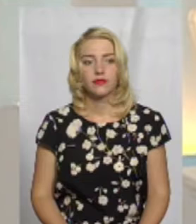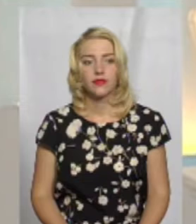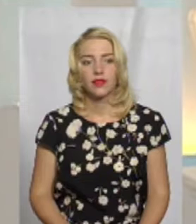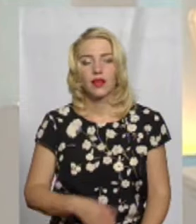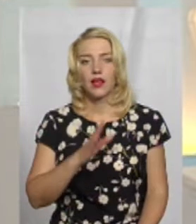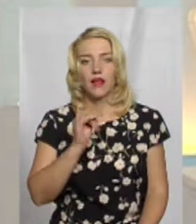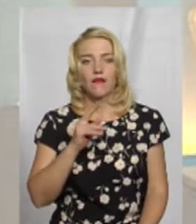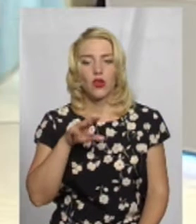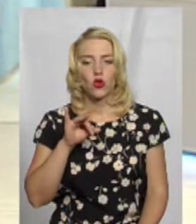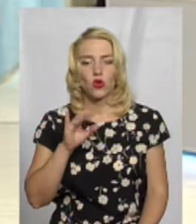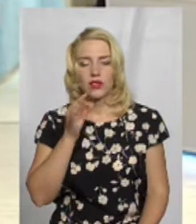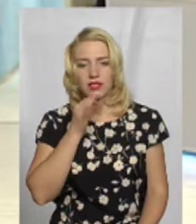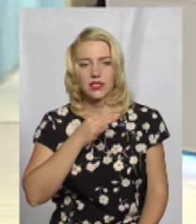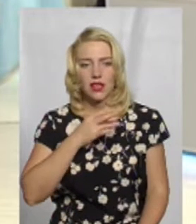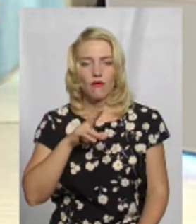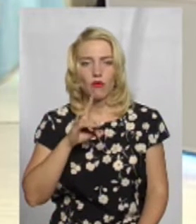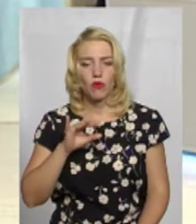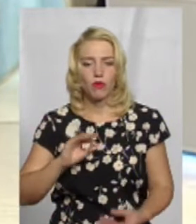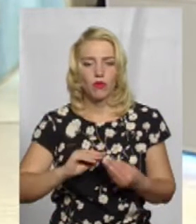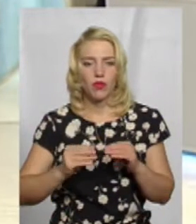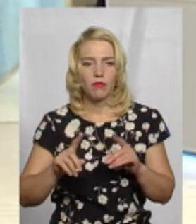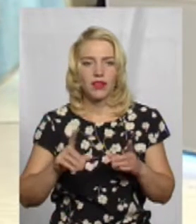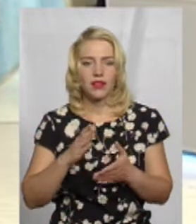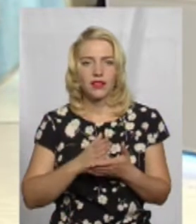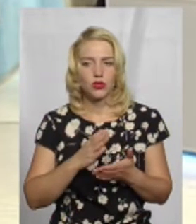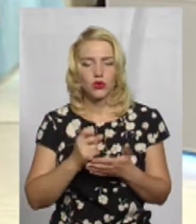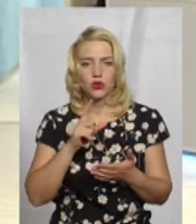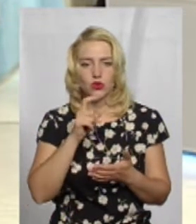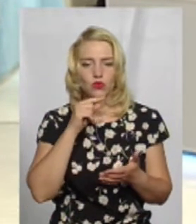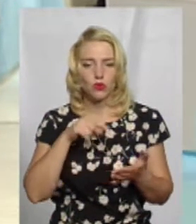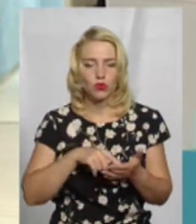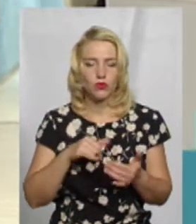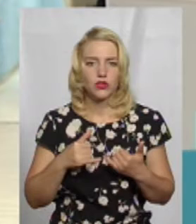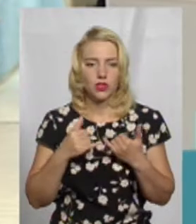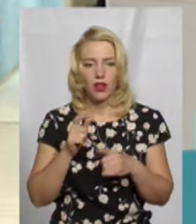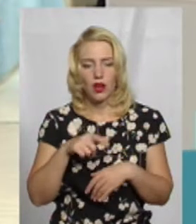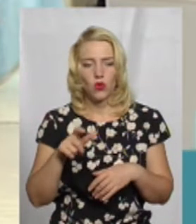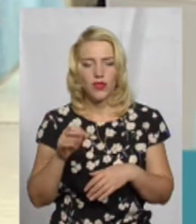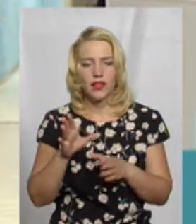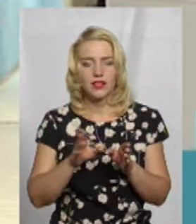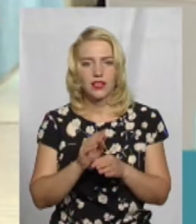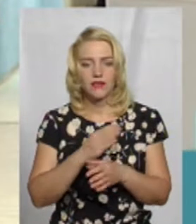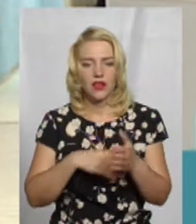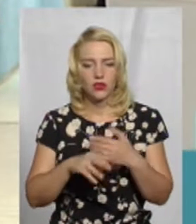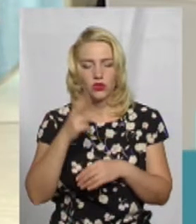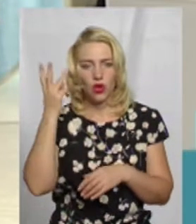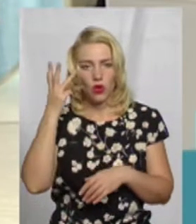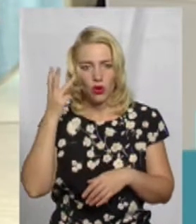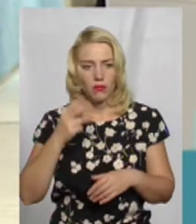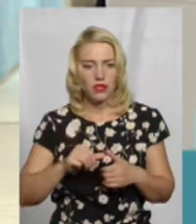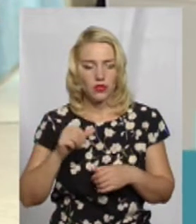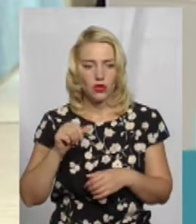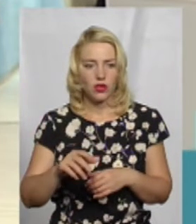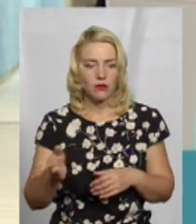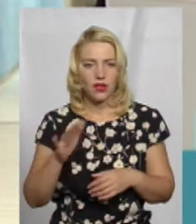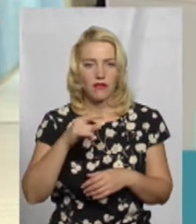Пан Віктор сказав про проблеми, які існують з доступністю для людей з інвалідністю у Хмельницькому, зокрема.